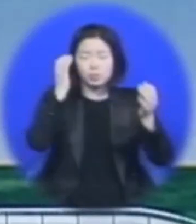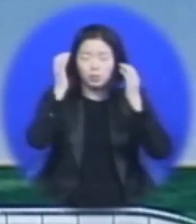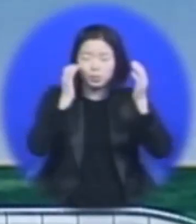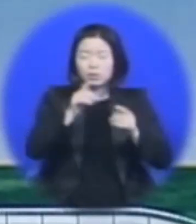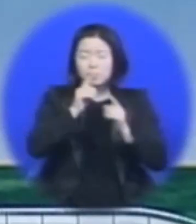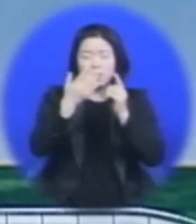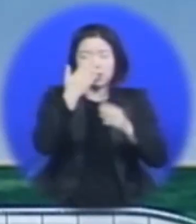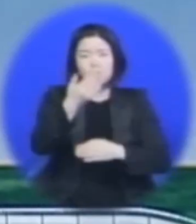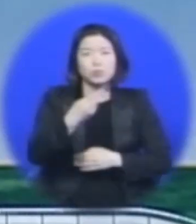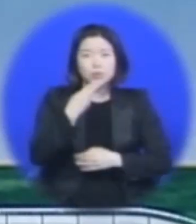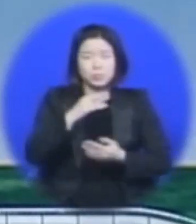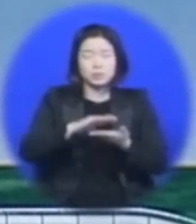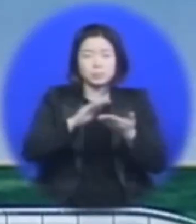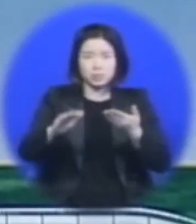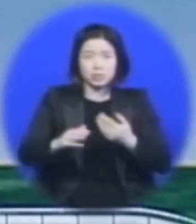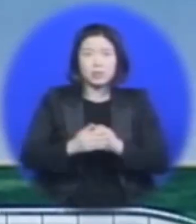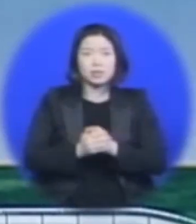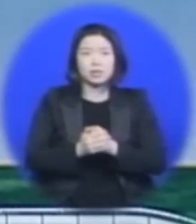수가